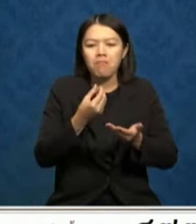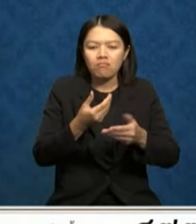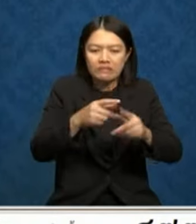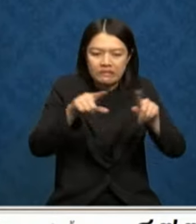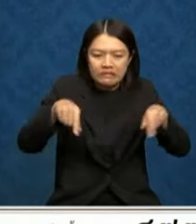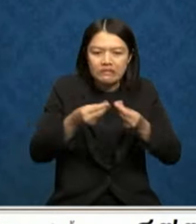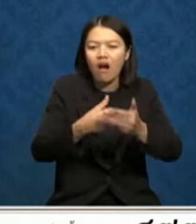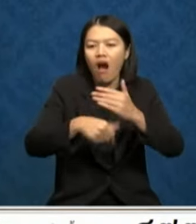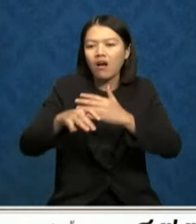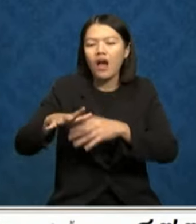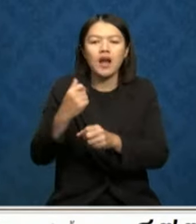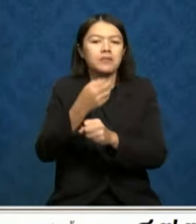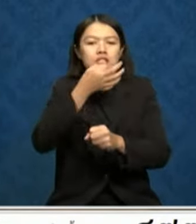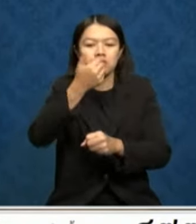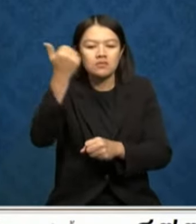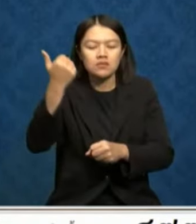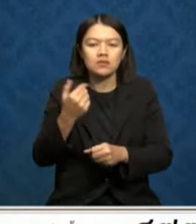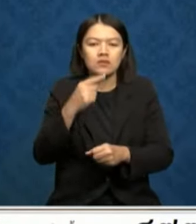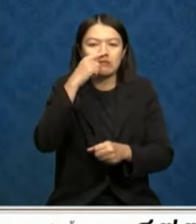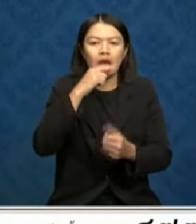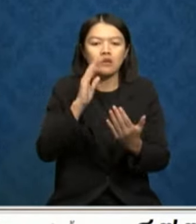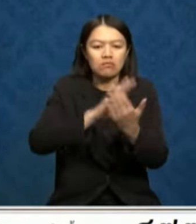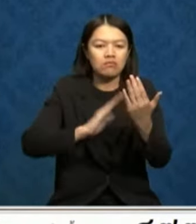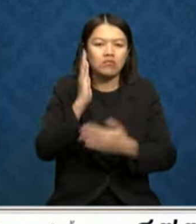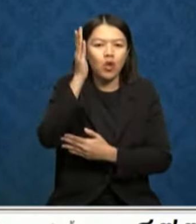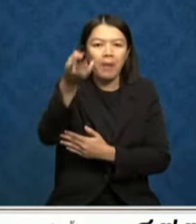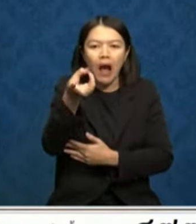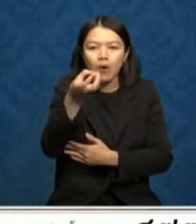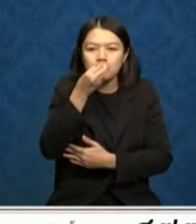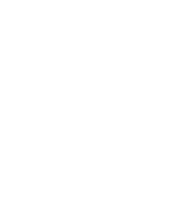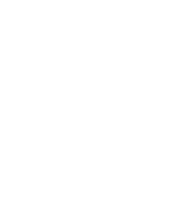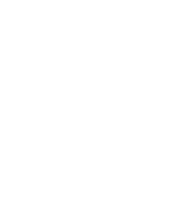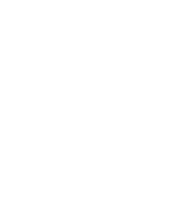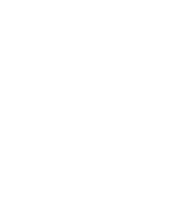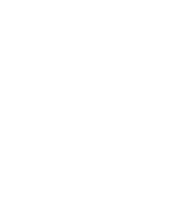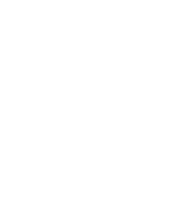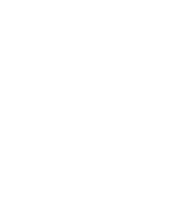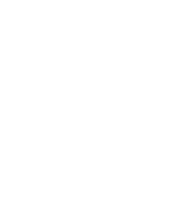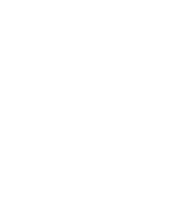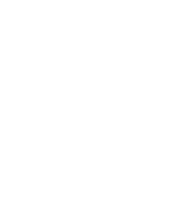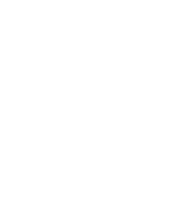กันจนหมดนะครับแล้วเดี๋ยวประเทศไทยจะไม่มีข้าวให้กับทุกท่านทานนะครับขอบคุณครับ